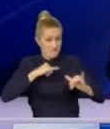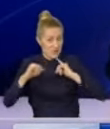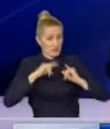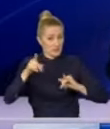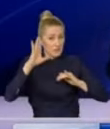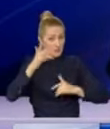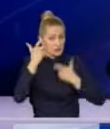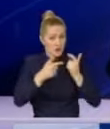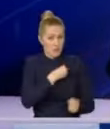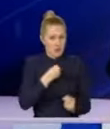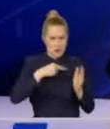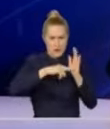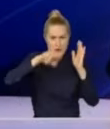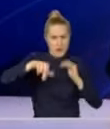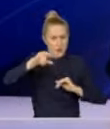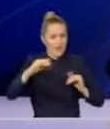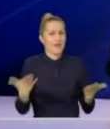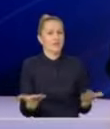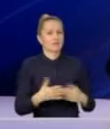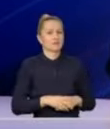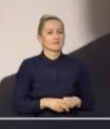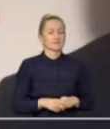przeprowadzi polexit. Marcin Tulicki.